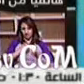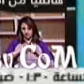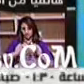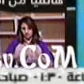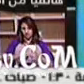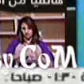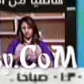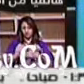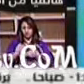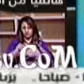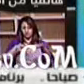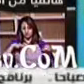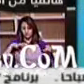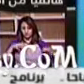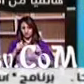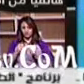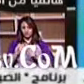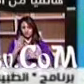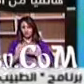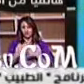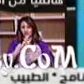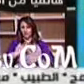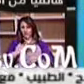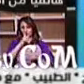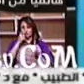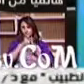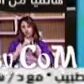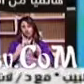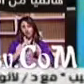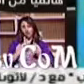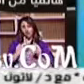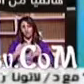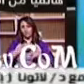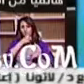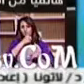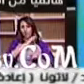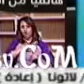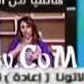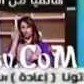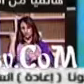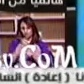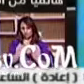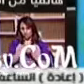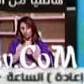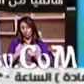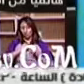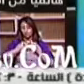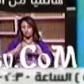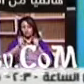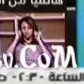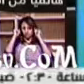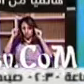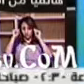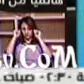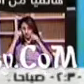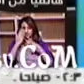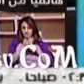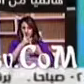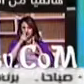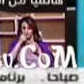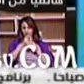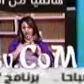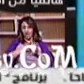منهم على عدم اهانه الجيش المصري على ح حد قولهم كما ورد على على السنه بعض